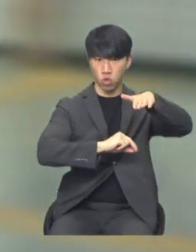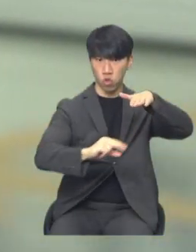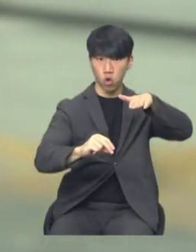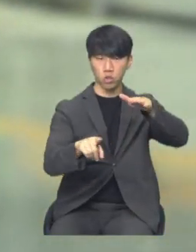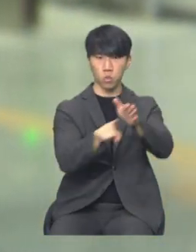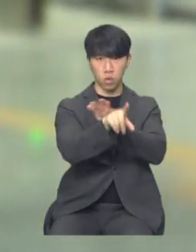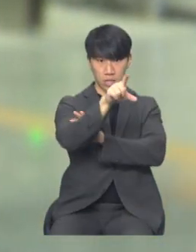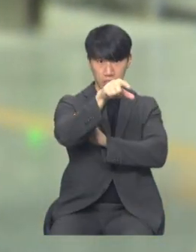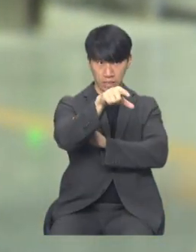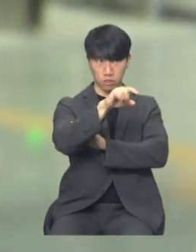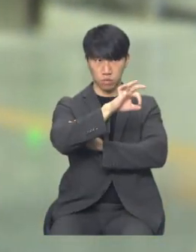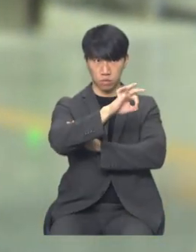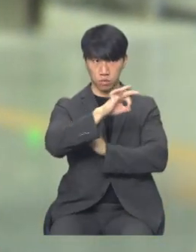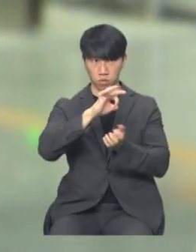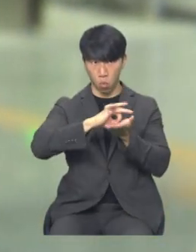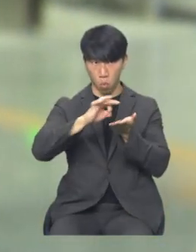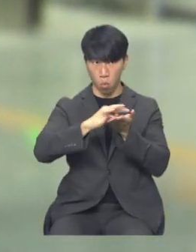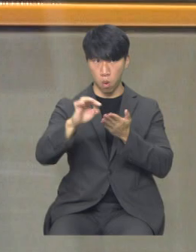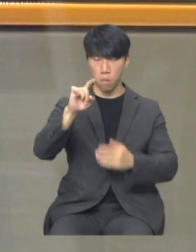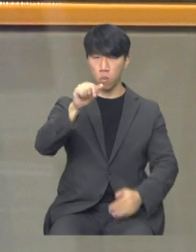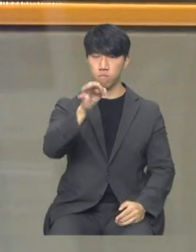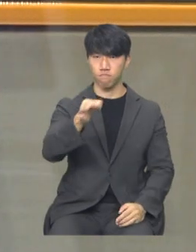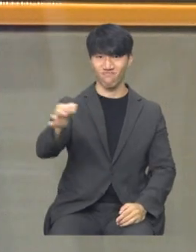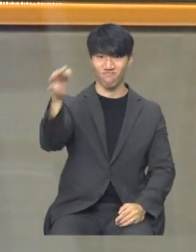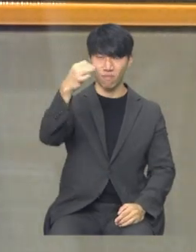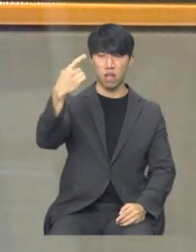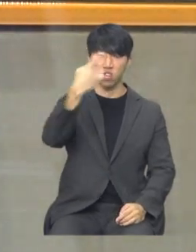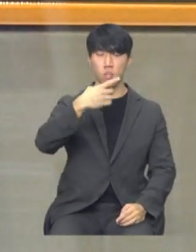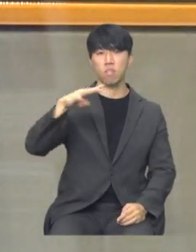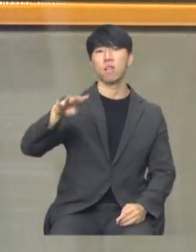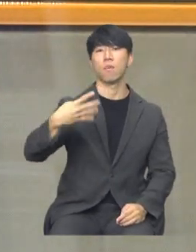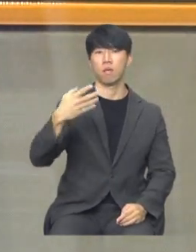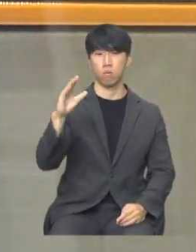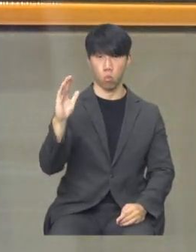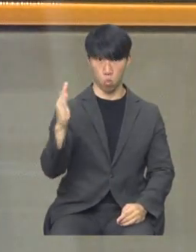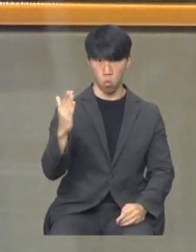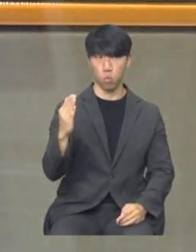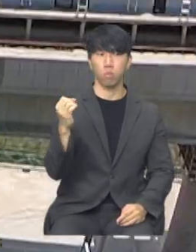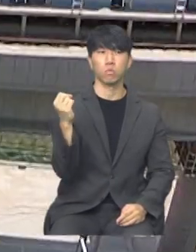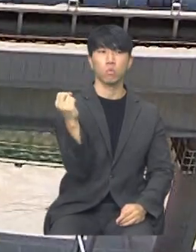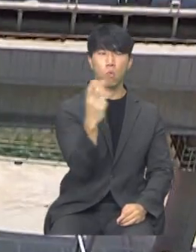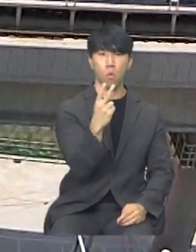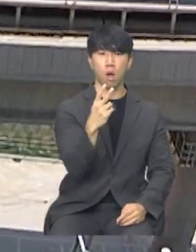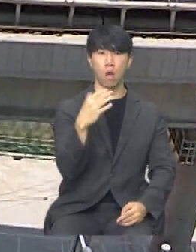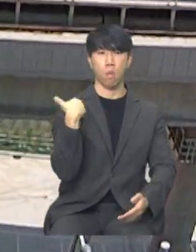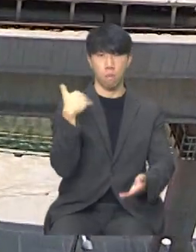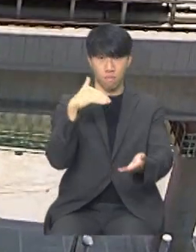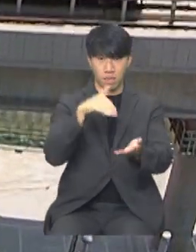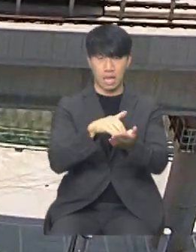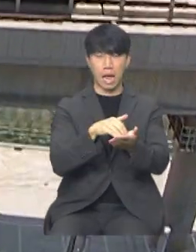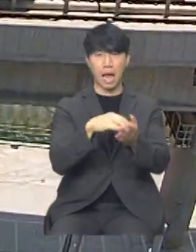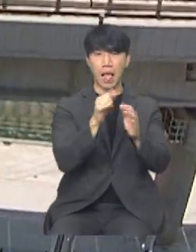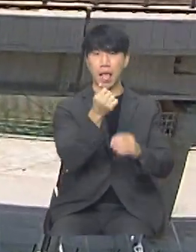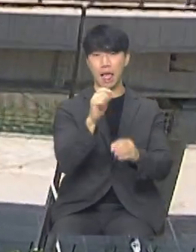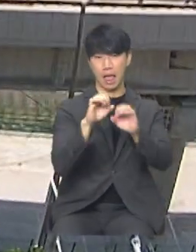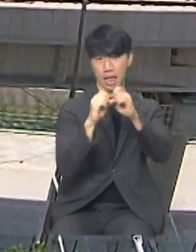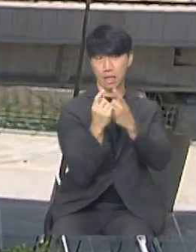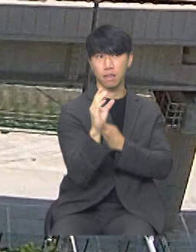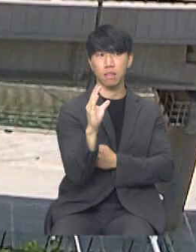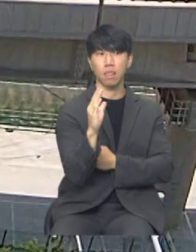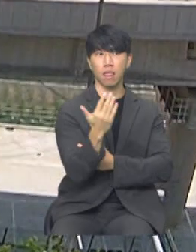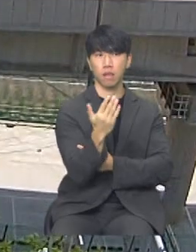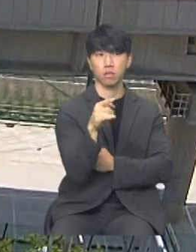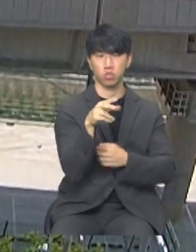기준으로 지금보다 150원 오른 1,400원을 내야 탈 수 있습니다. 통합 환승 할인이 적용되는 수도권 지하철 요금이